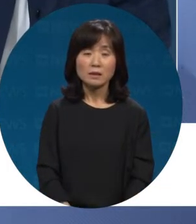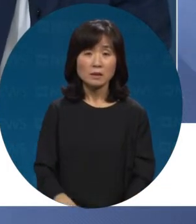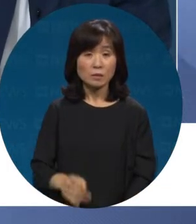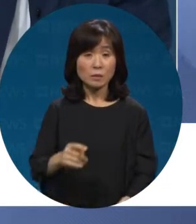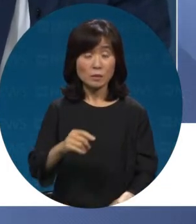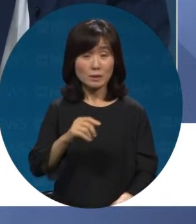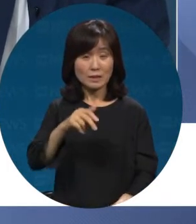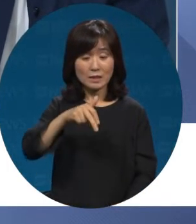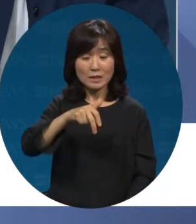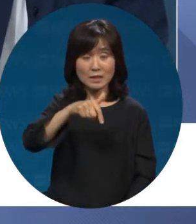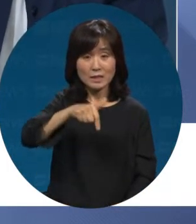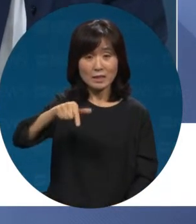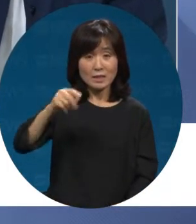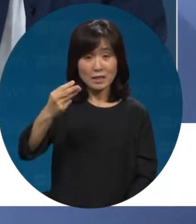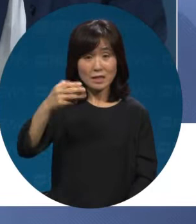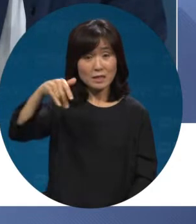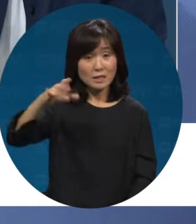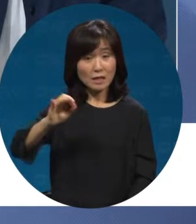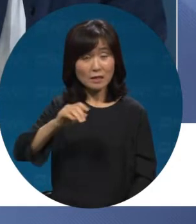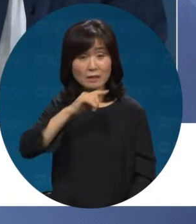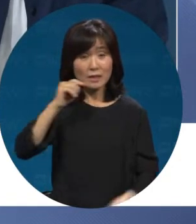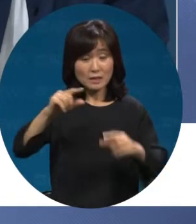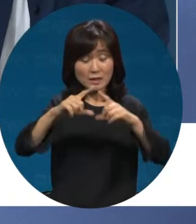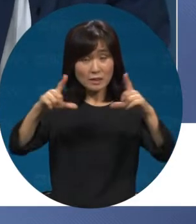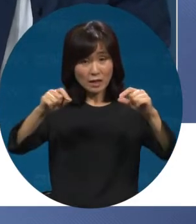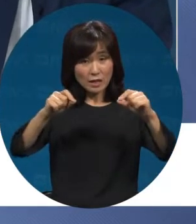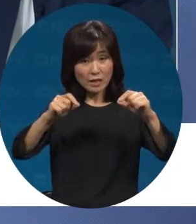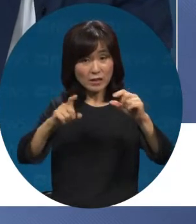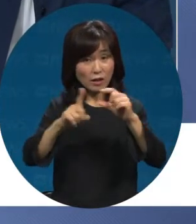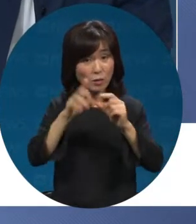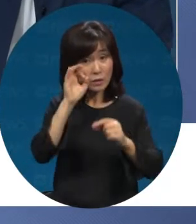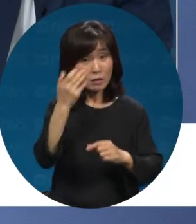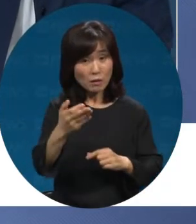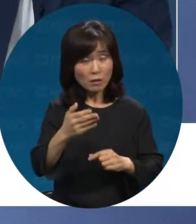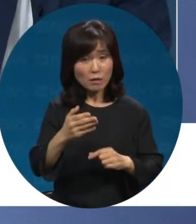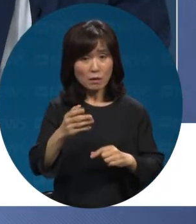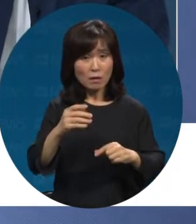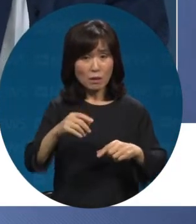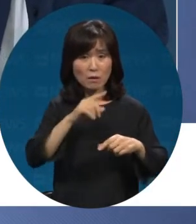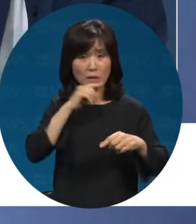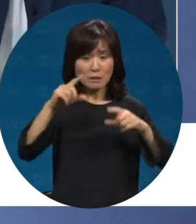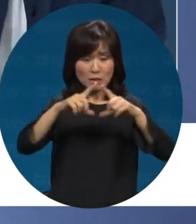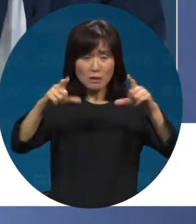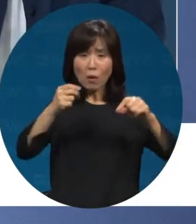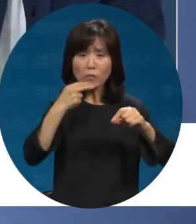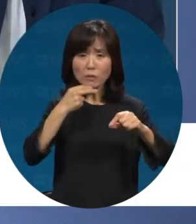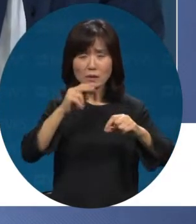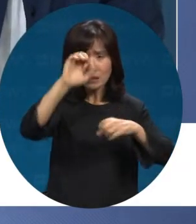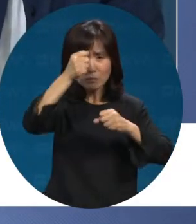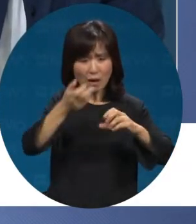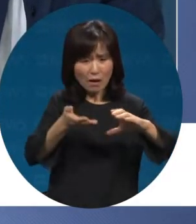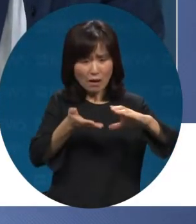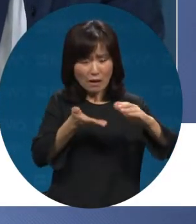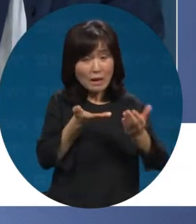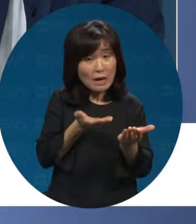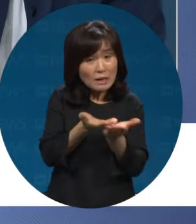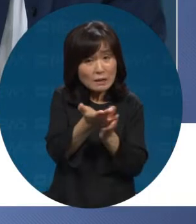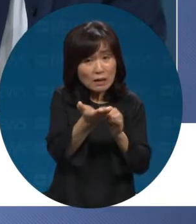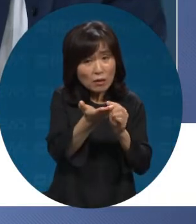깔창 생리대라고 들어보셨을 것 같아요 생리대가 없어서 신발 깔창으로 생리대를 썼다는 10대